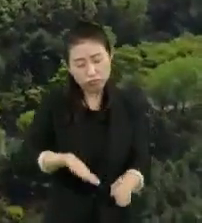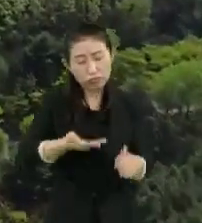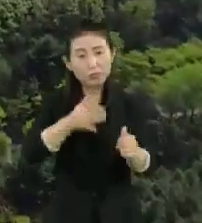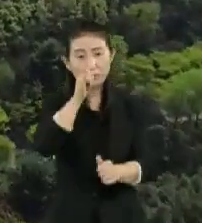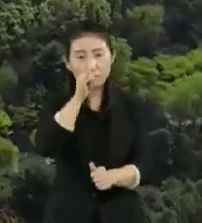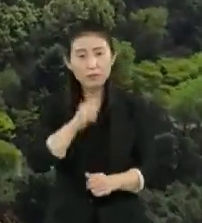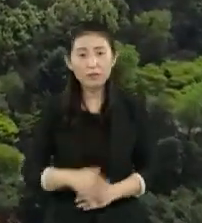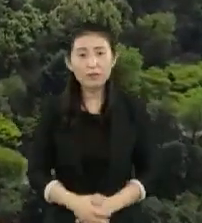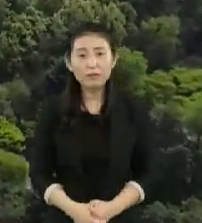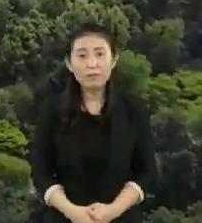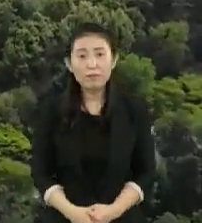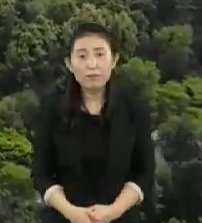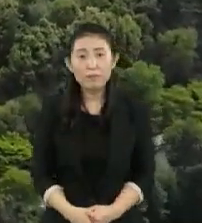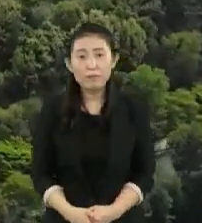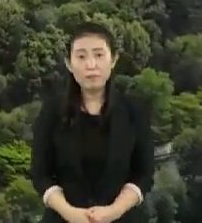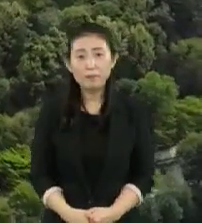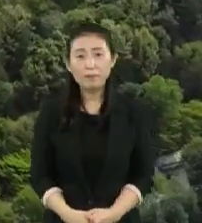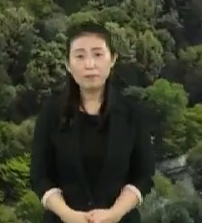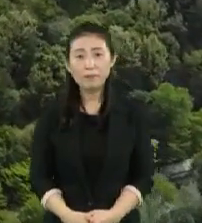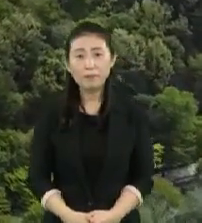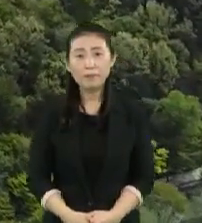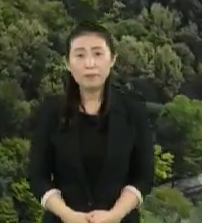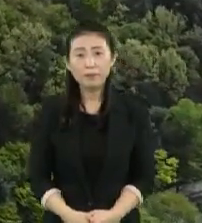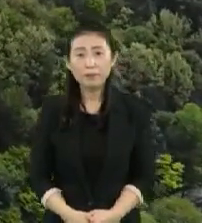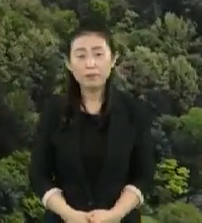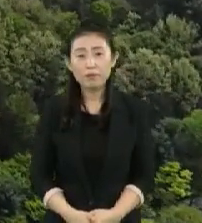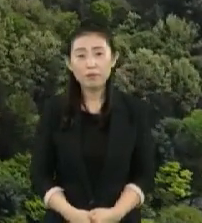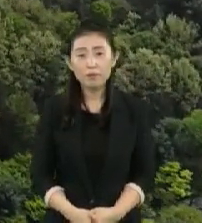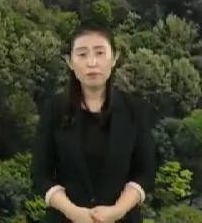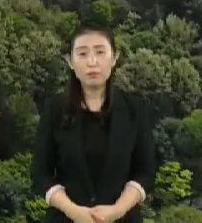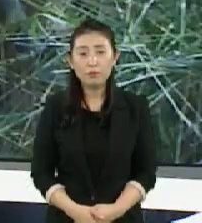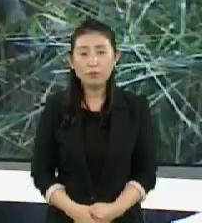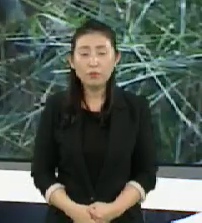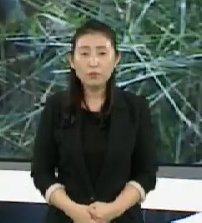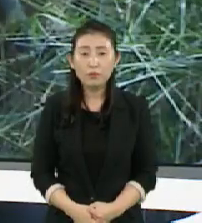부추기고 있습니다. TJB 김건규입니다.